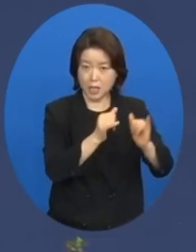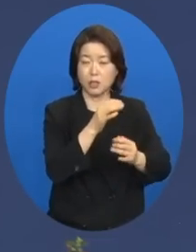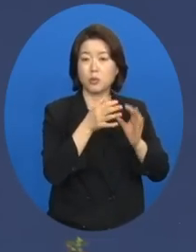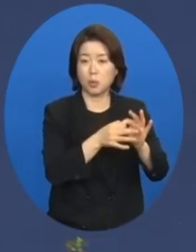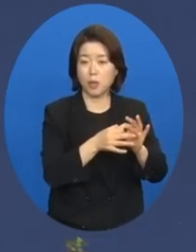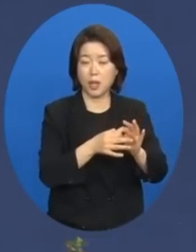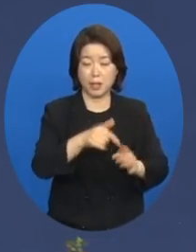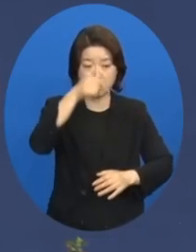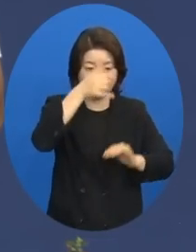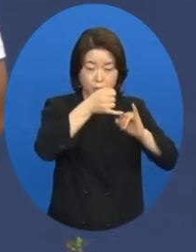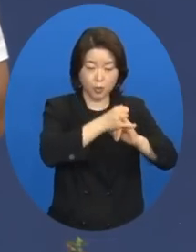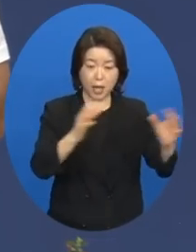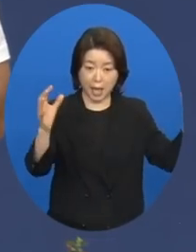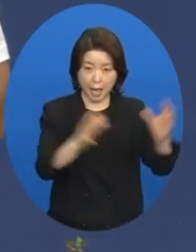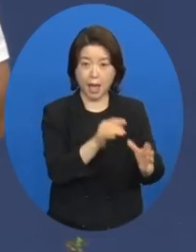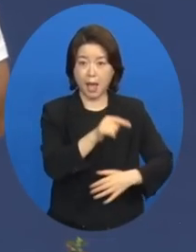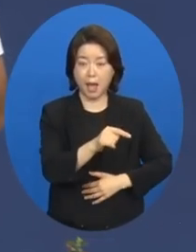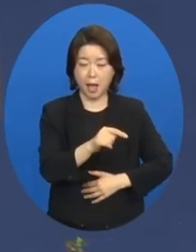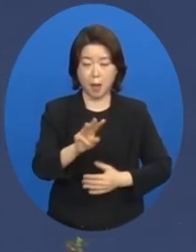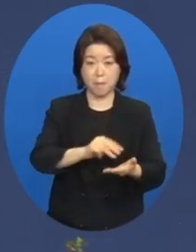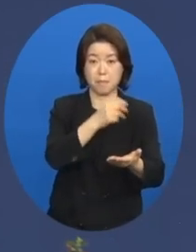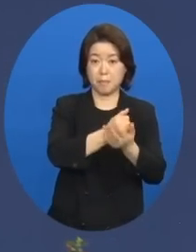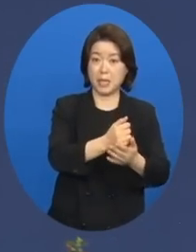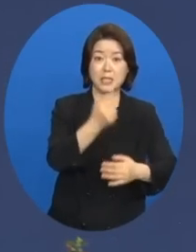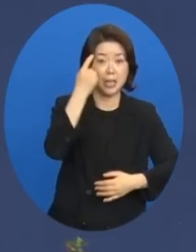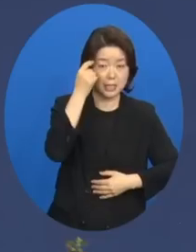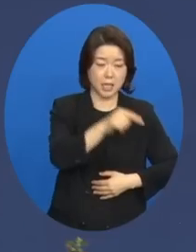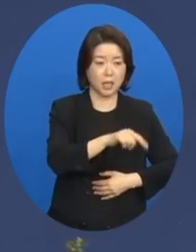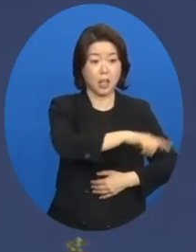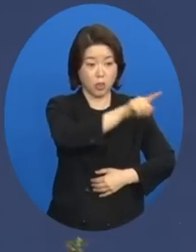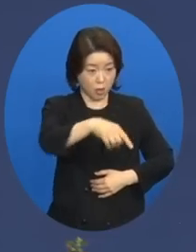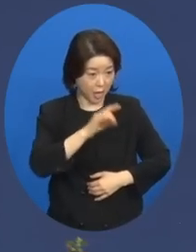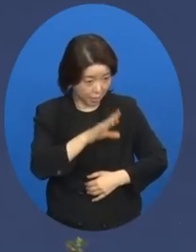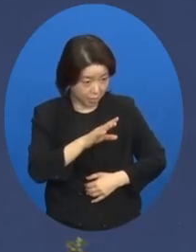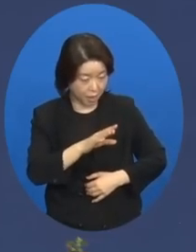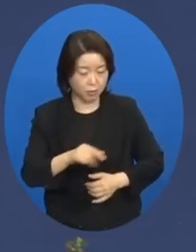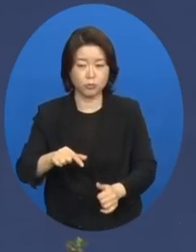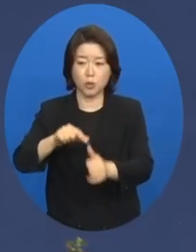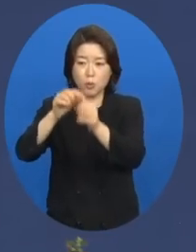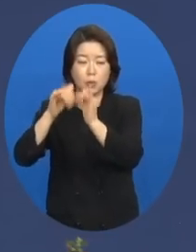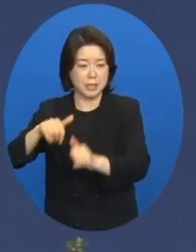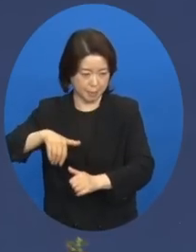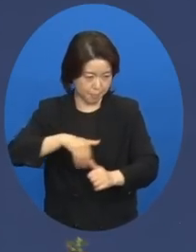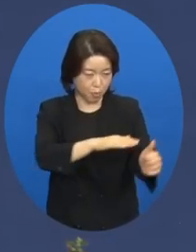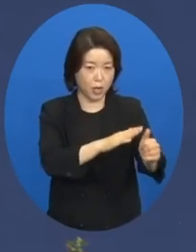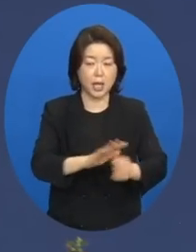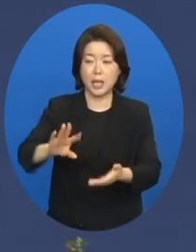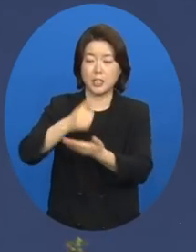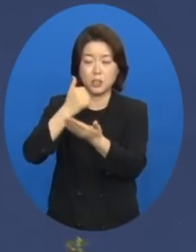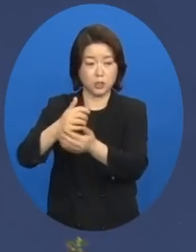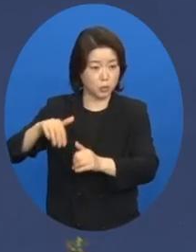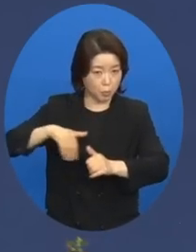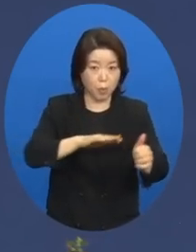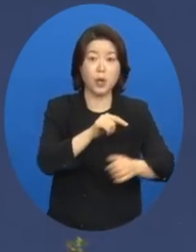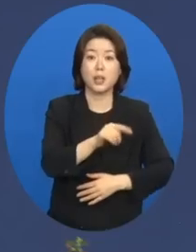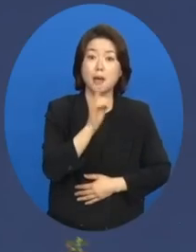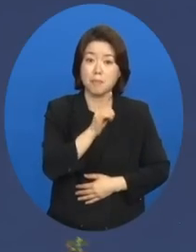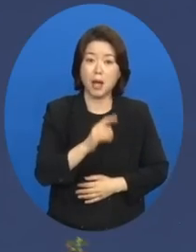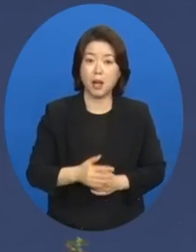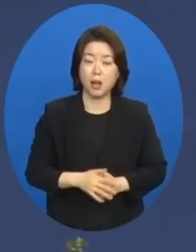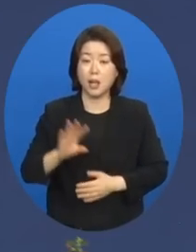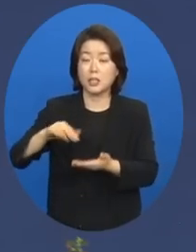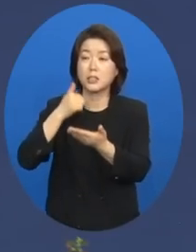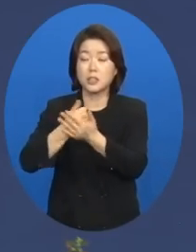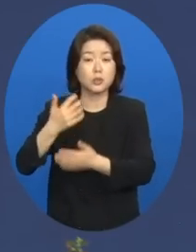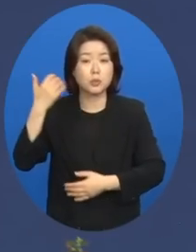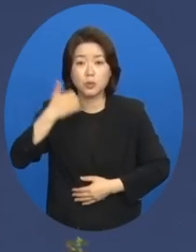건 합쳐서 말하면 메시아 사상이에요. 너희로는 안 되지. 구원자를 보내줄게. 그리스도를 보내주겠다는 거예요. 그리고 그